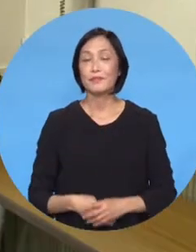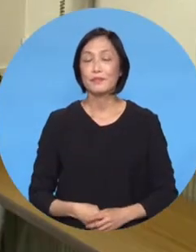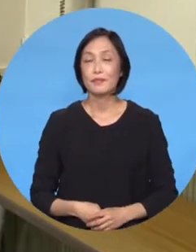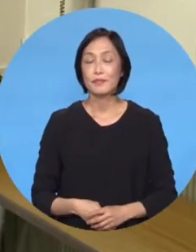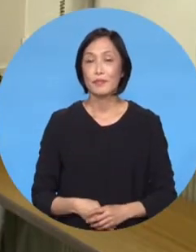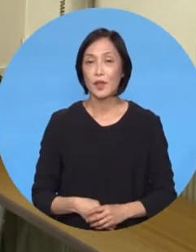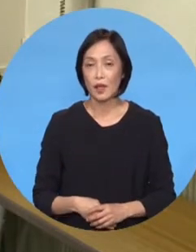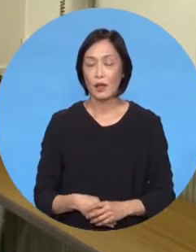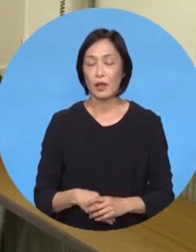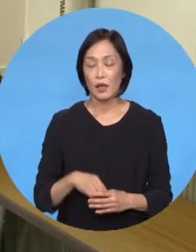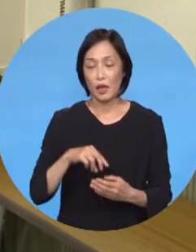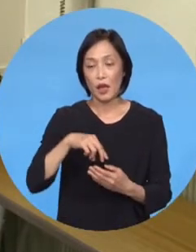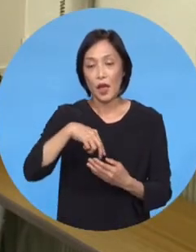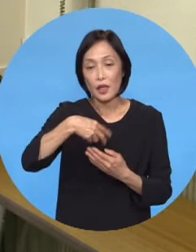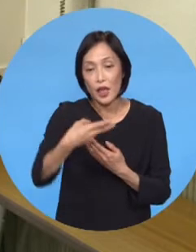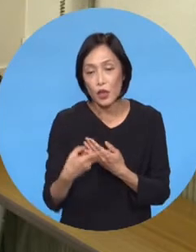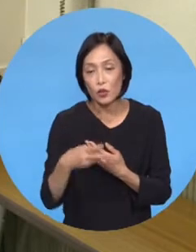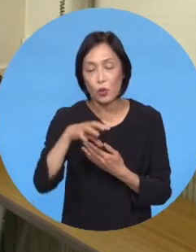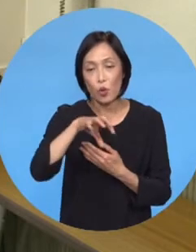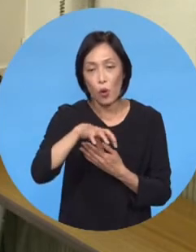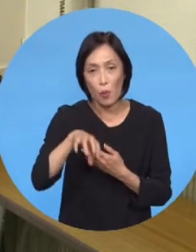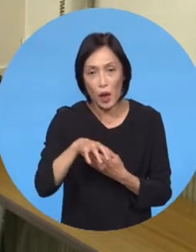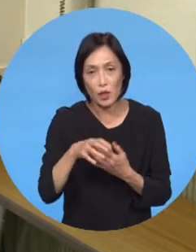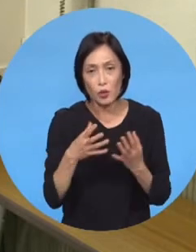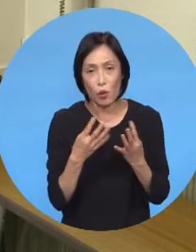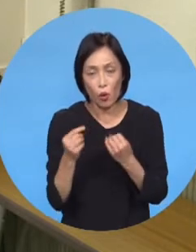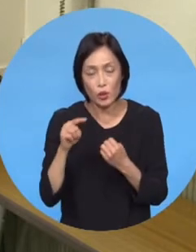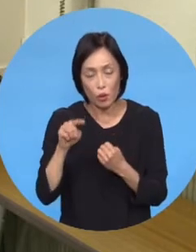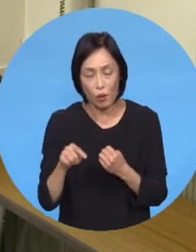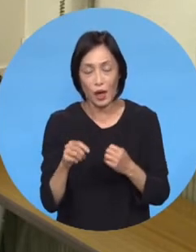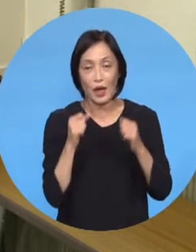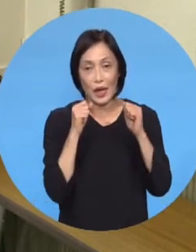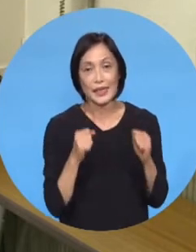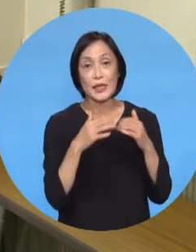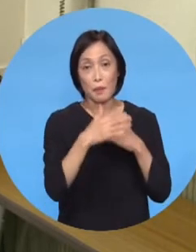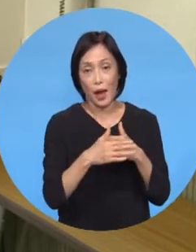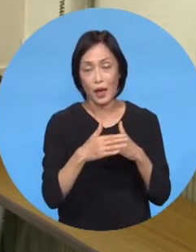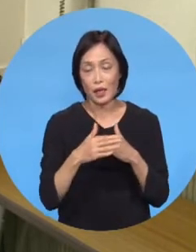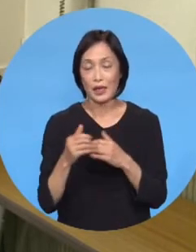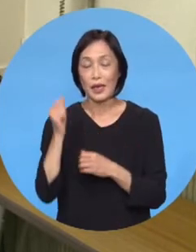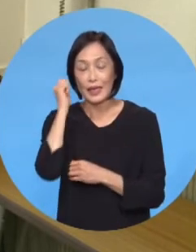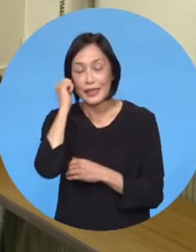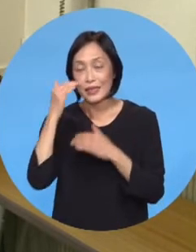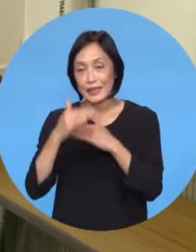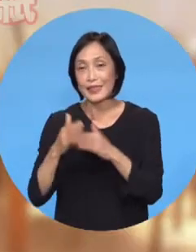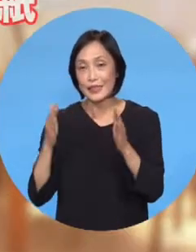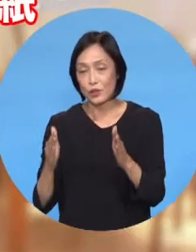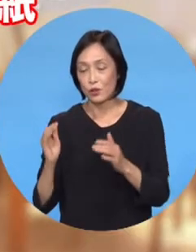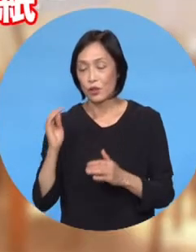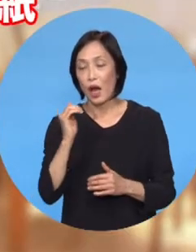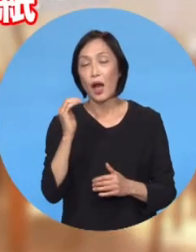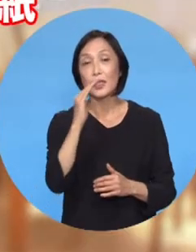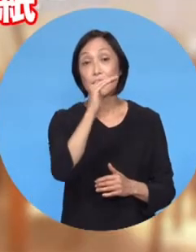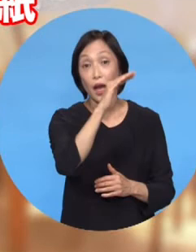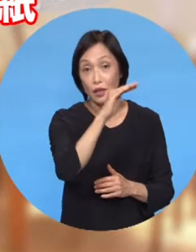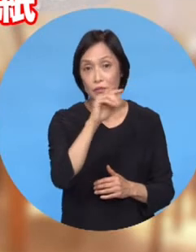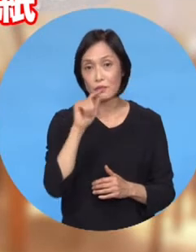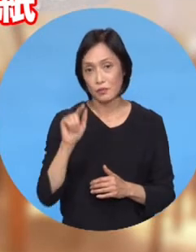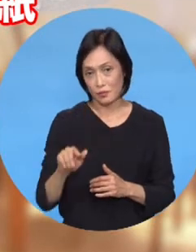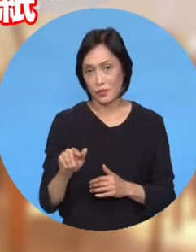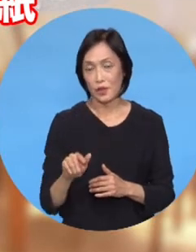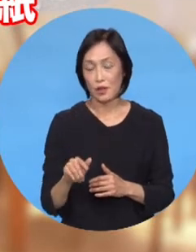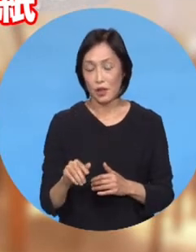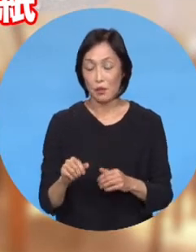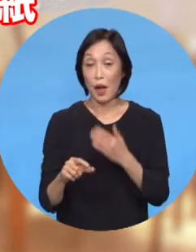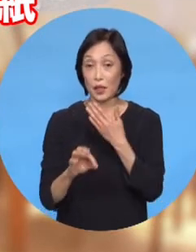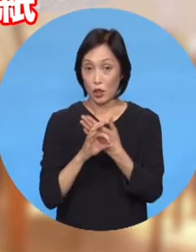一般的に多いと言われているのが居室であったり寝室、あと階段が多いかなというふうに言われてますね。具体的にこた